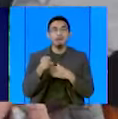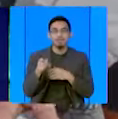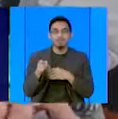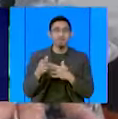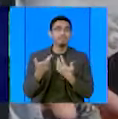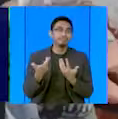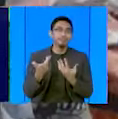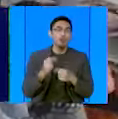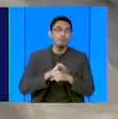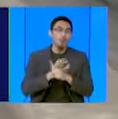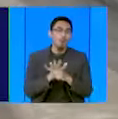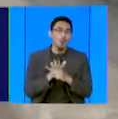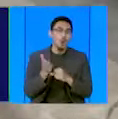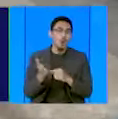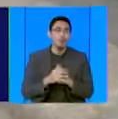Progo, Yogyakarta.